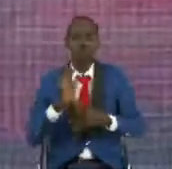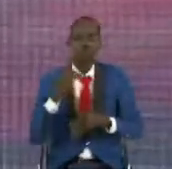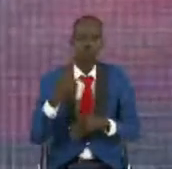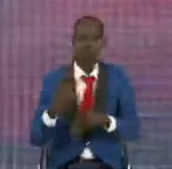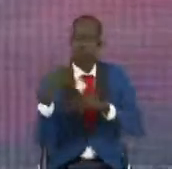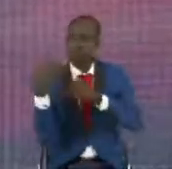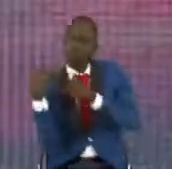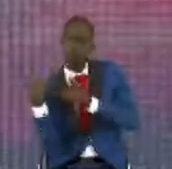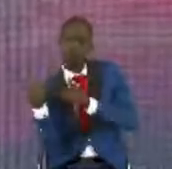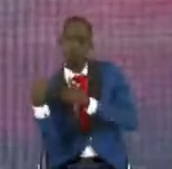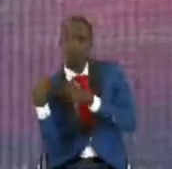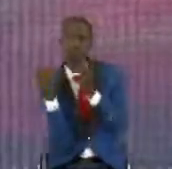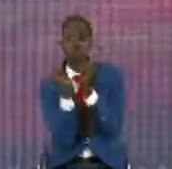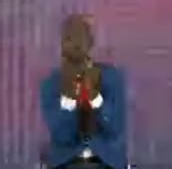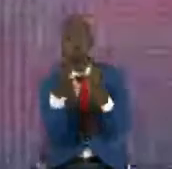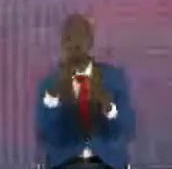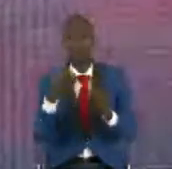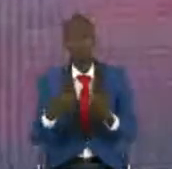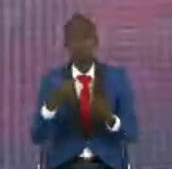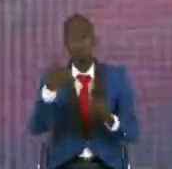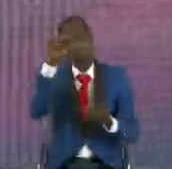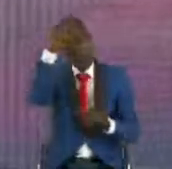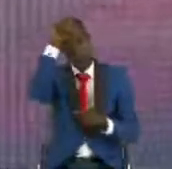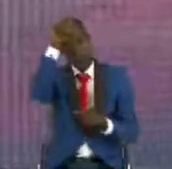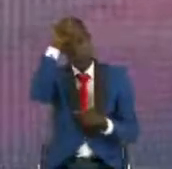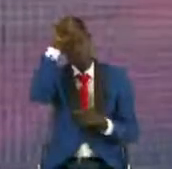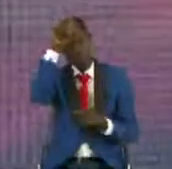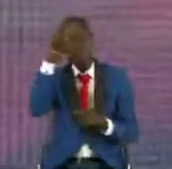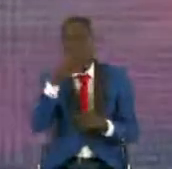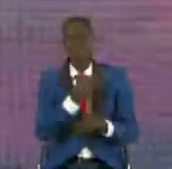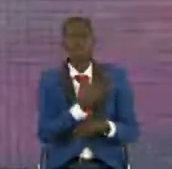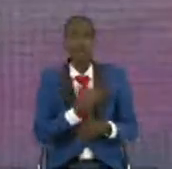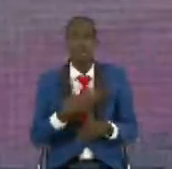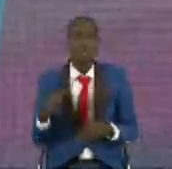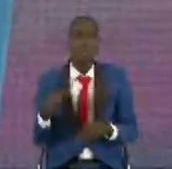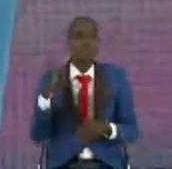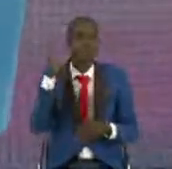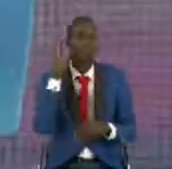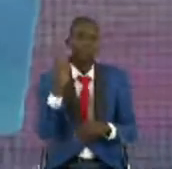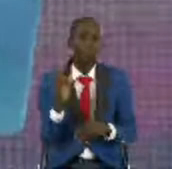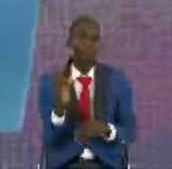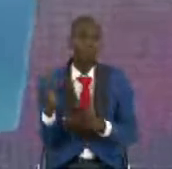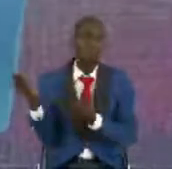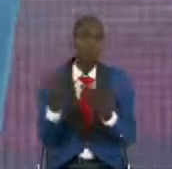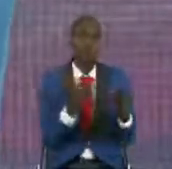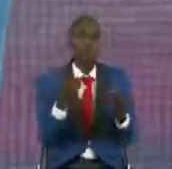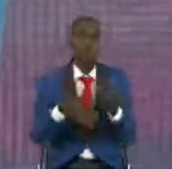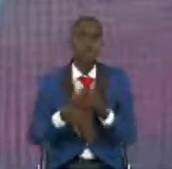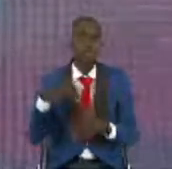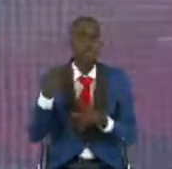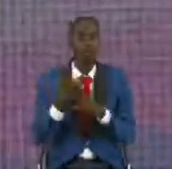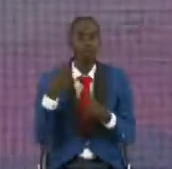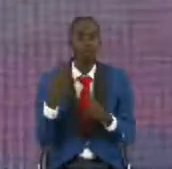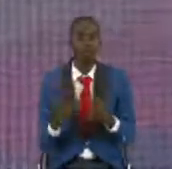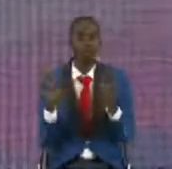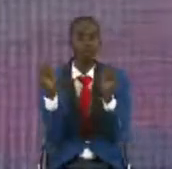C'est pourquoi dit aux enfants d'Israël, je suis l'Éternel, je vous affranchirai des travaux dont vous chargent les